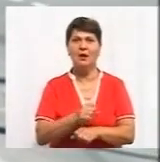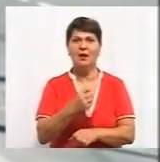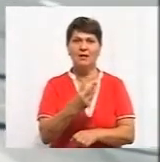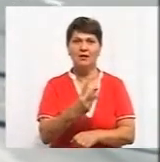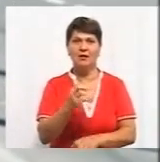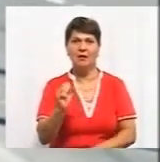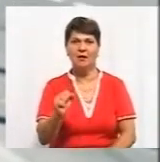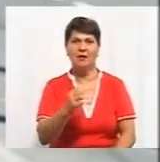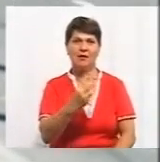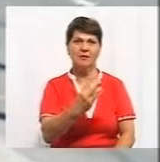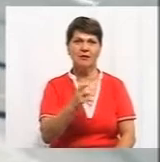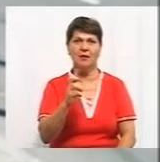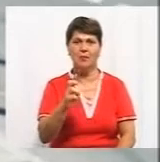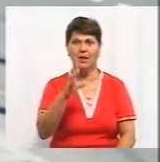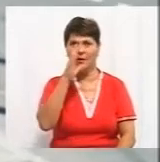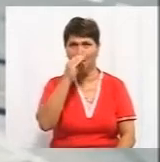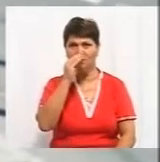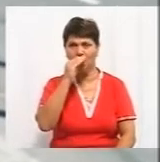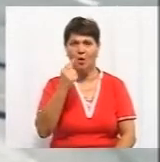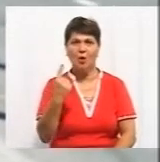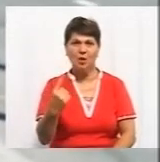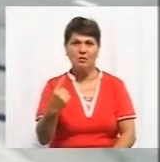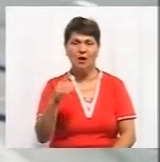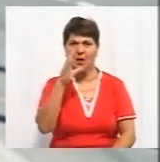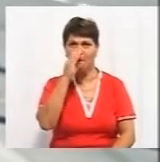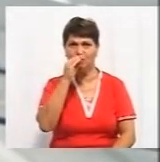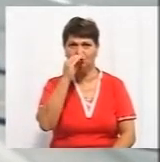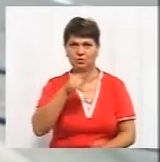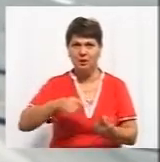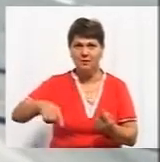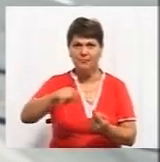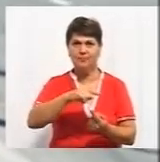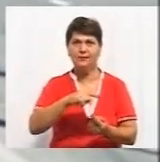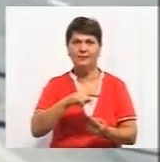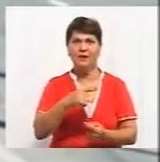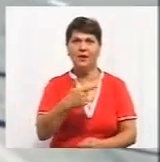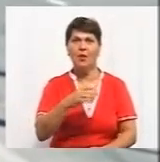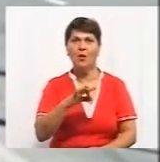але одна маршрутка їде з Гонта, вона вже повна. Тобто, зараз у нас